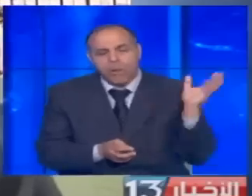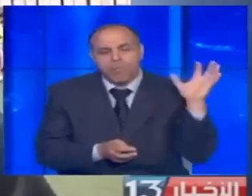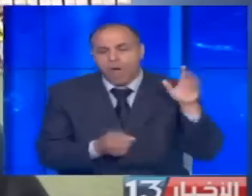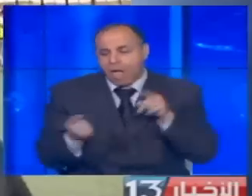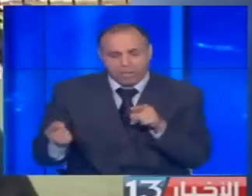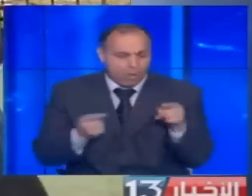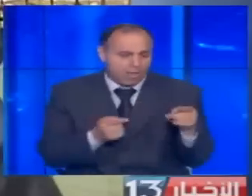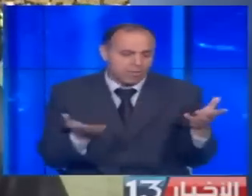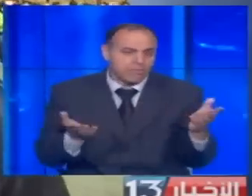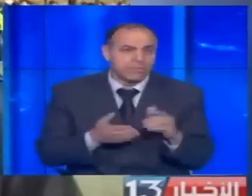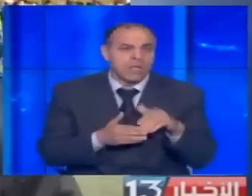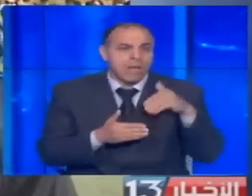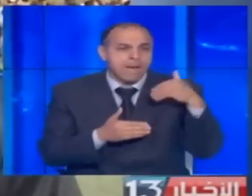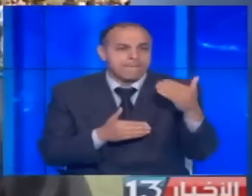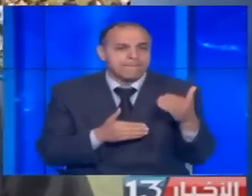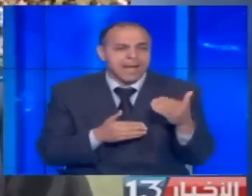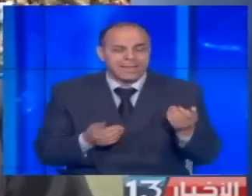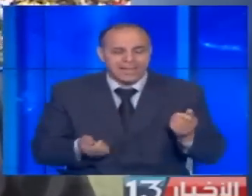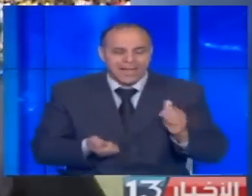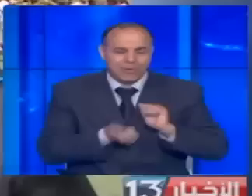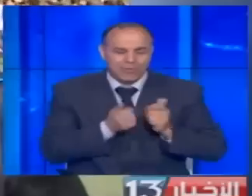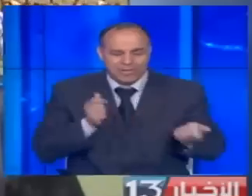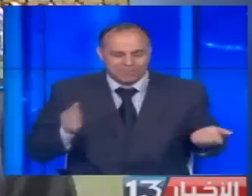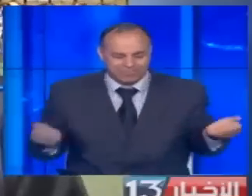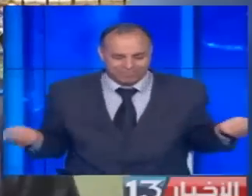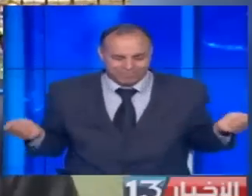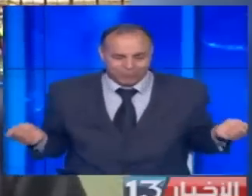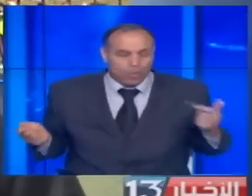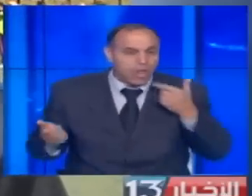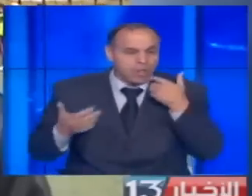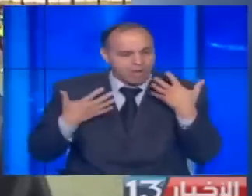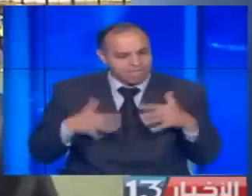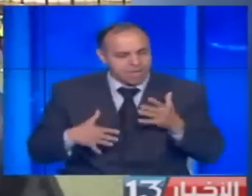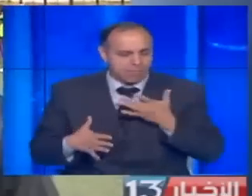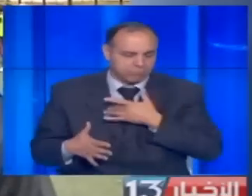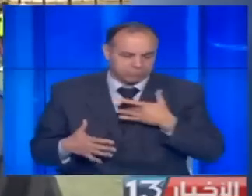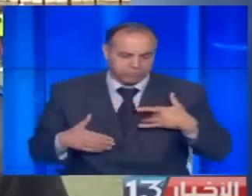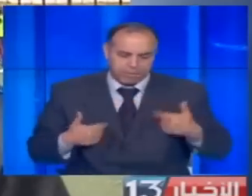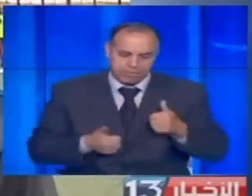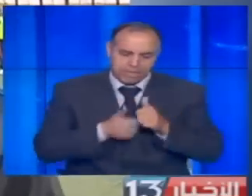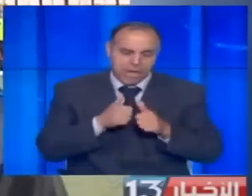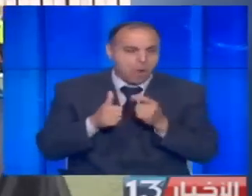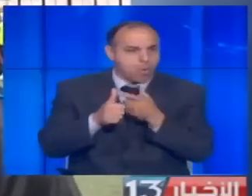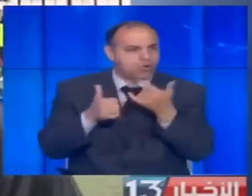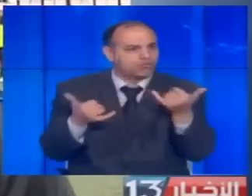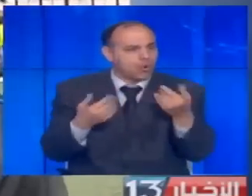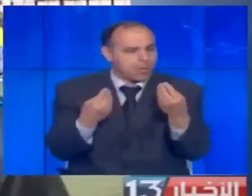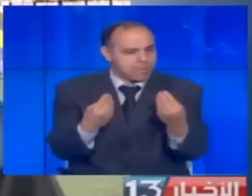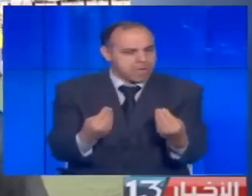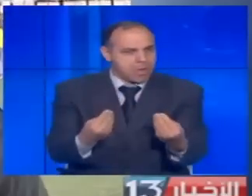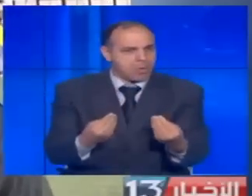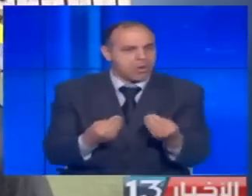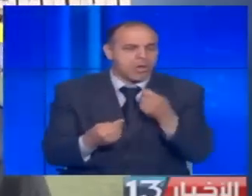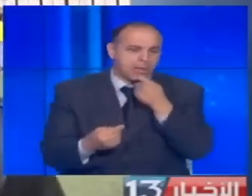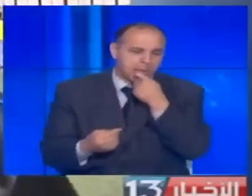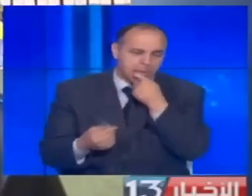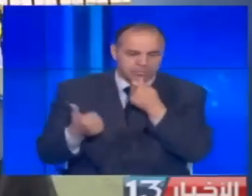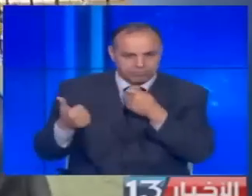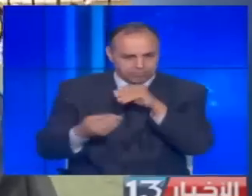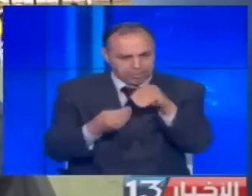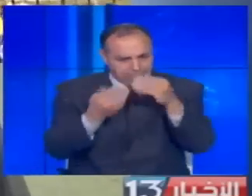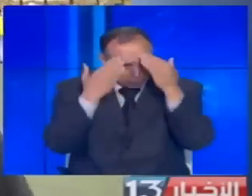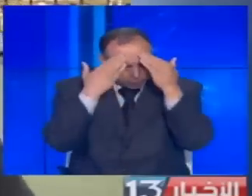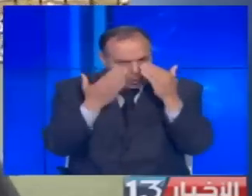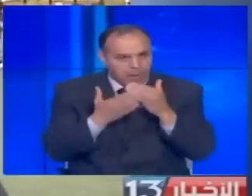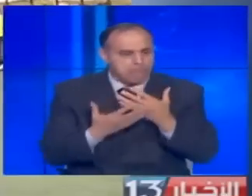بعد وسيد تعدينا هي اللي فيما عليهم